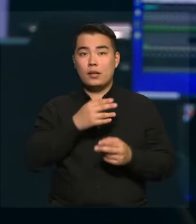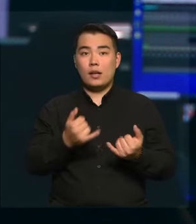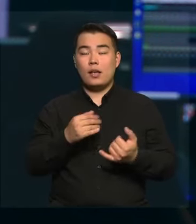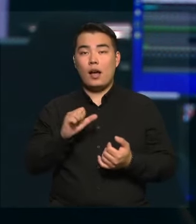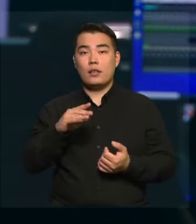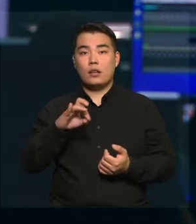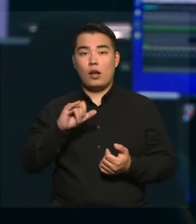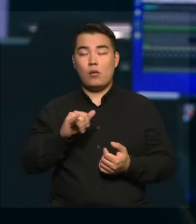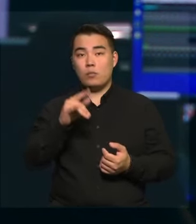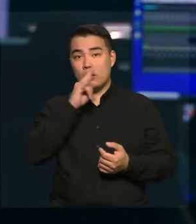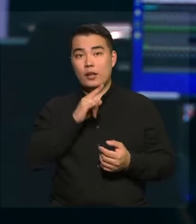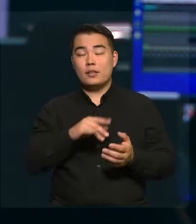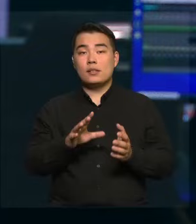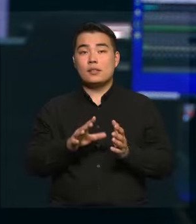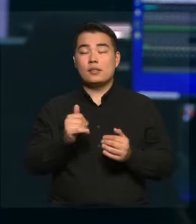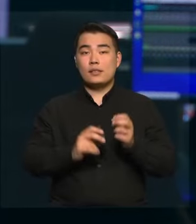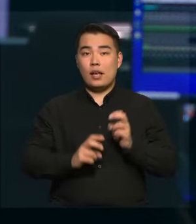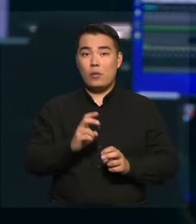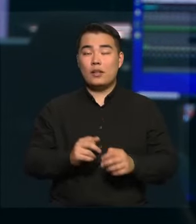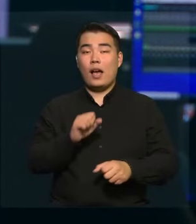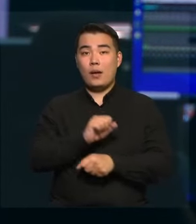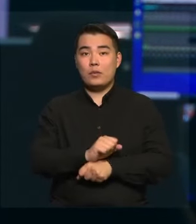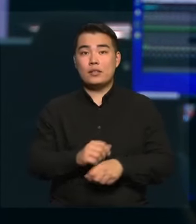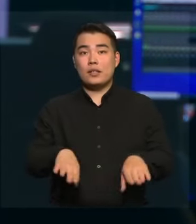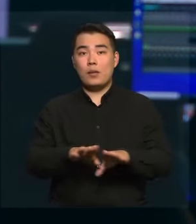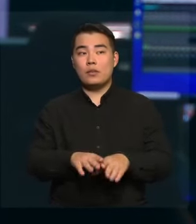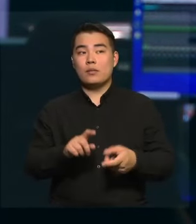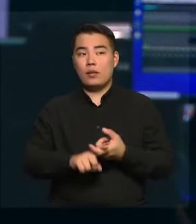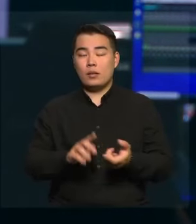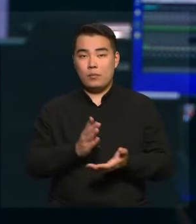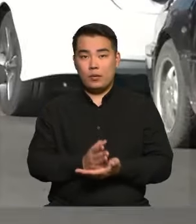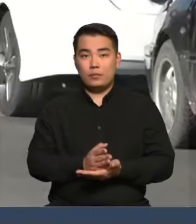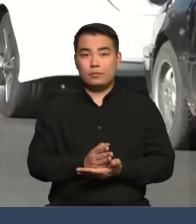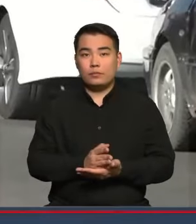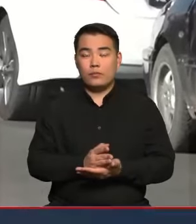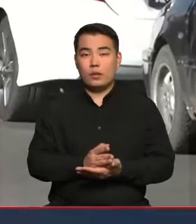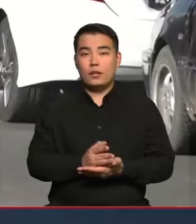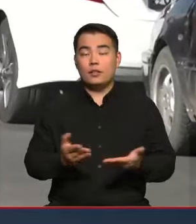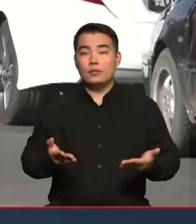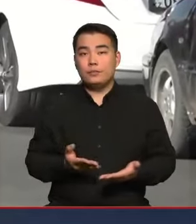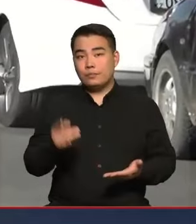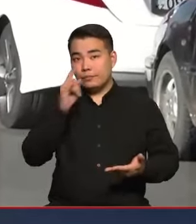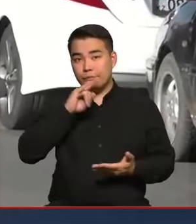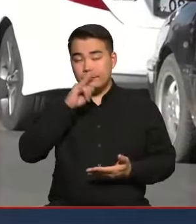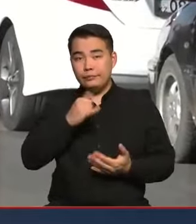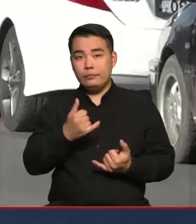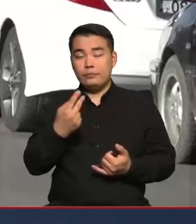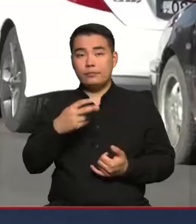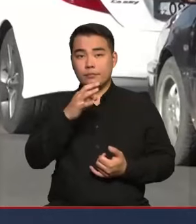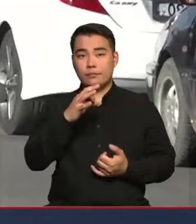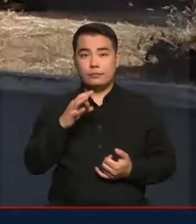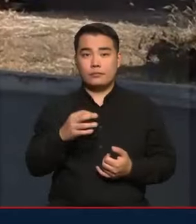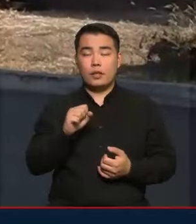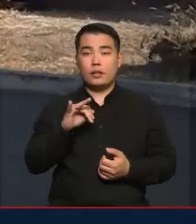мұнай өңдеу зауытының жоспарлы жөндеу жұмыстарының жабылуымен байланыстырып отыр. Өңірдегі жанармай станцияларының